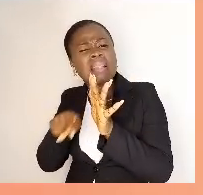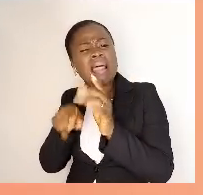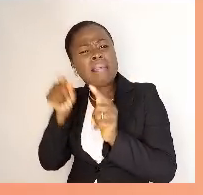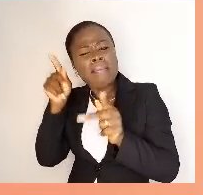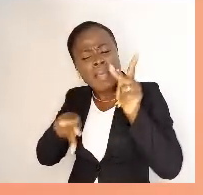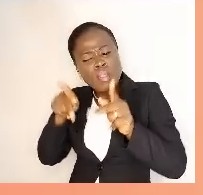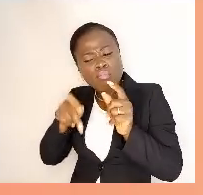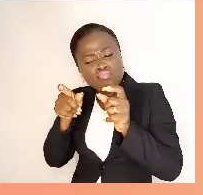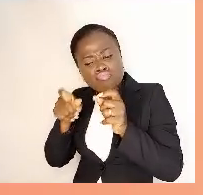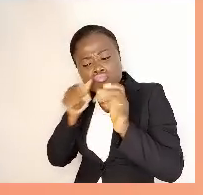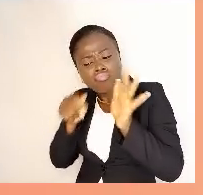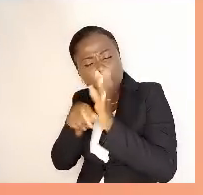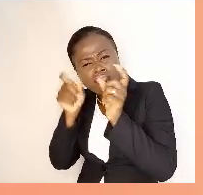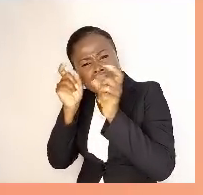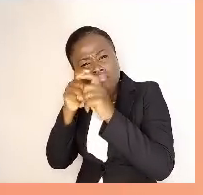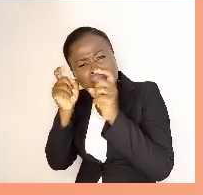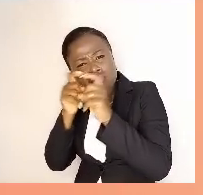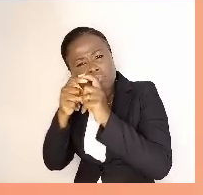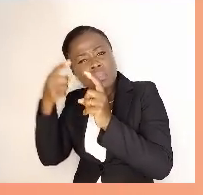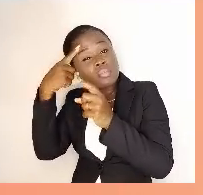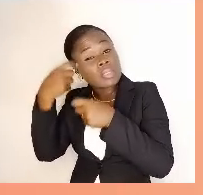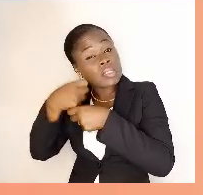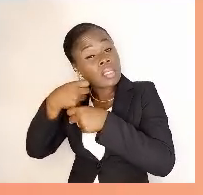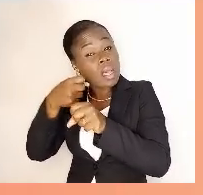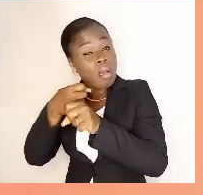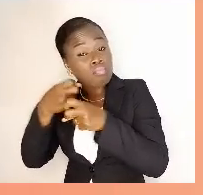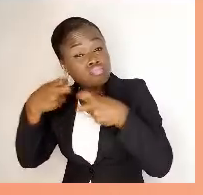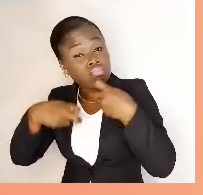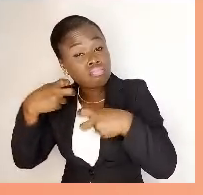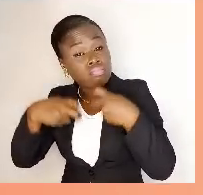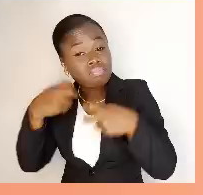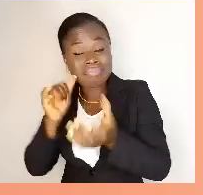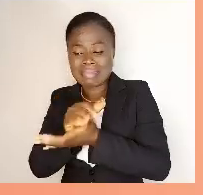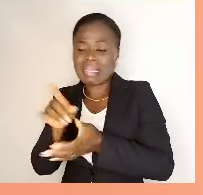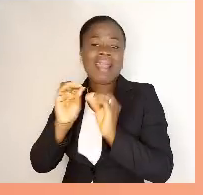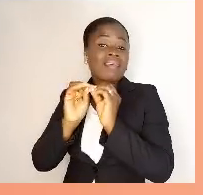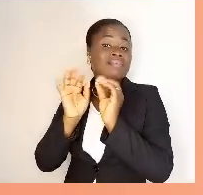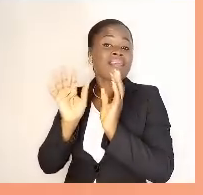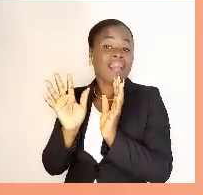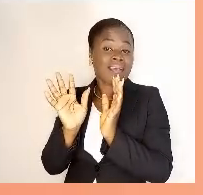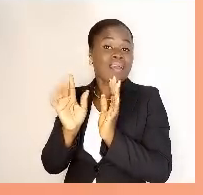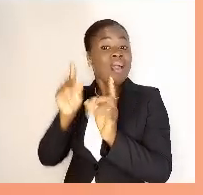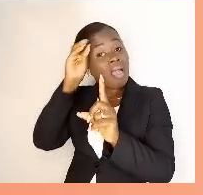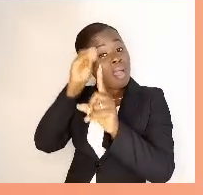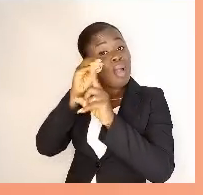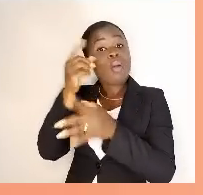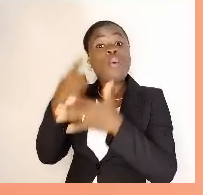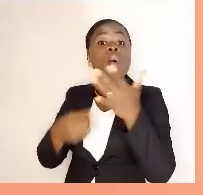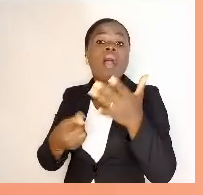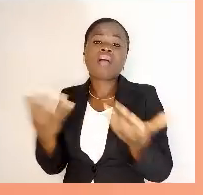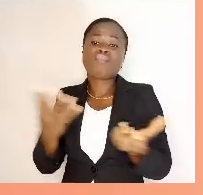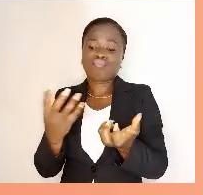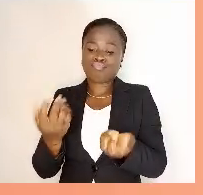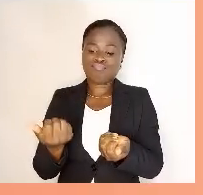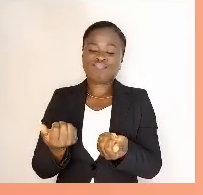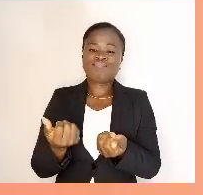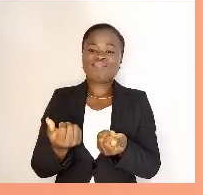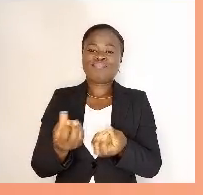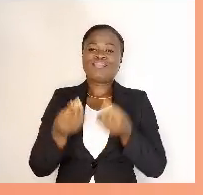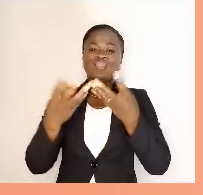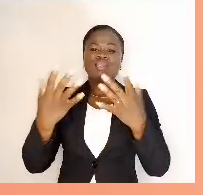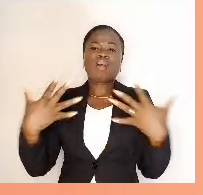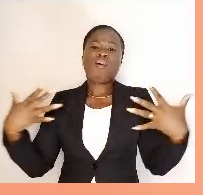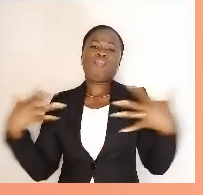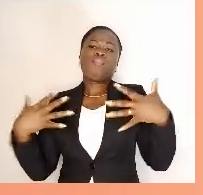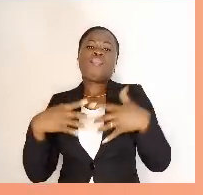L'objectif funeste des instigateurs, auteurs et complices de cette violence inouïe était clair: semer